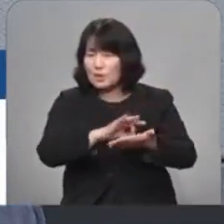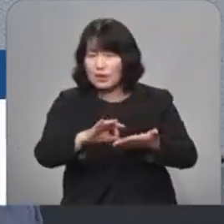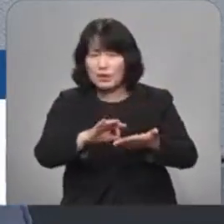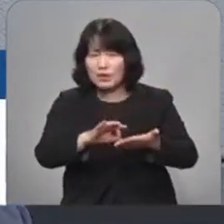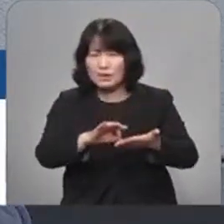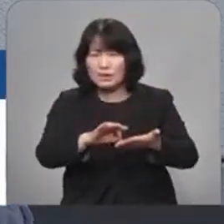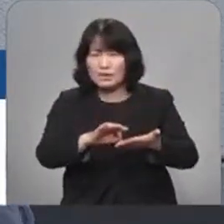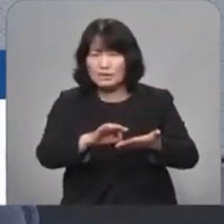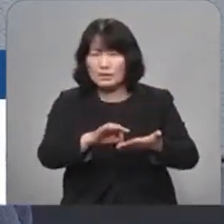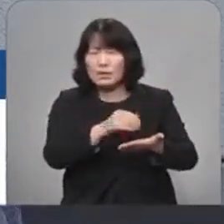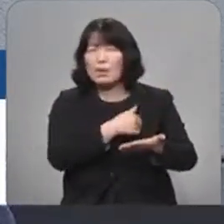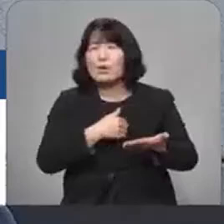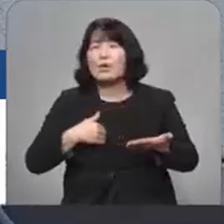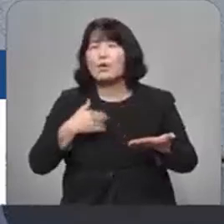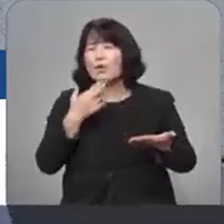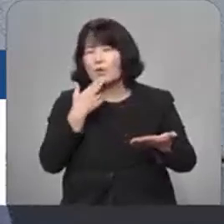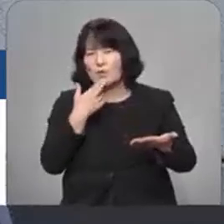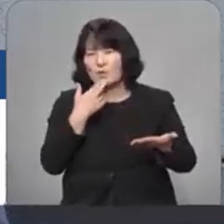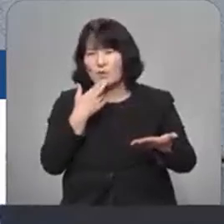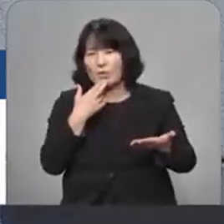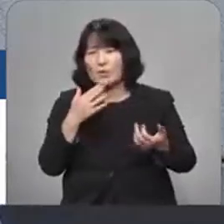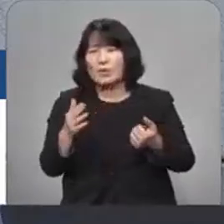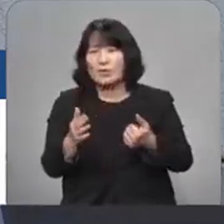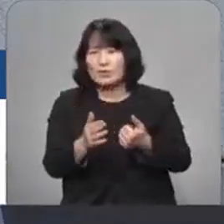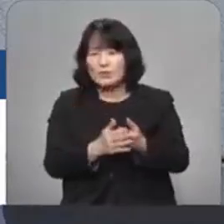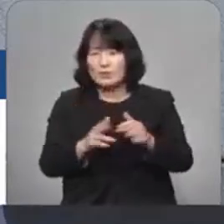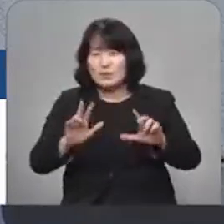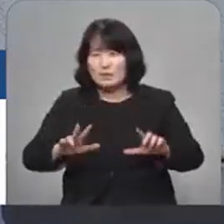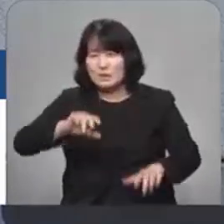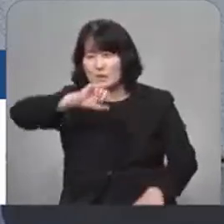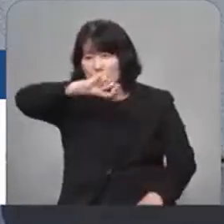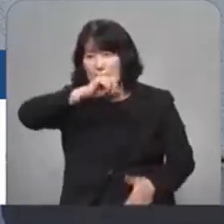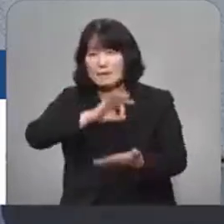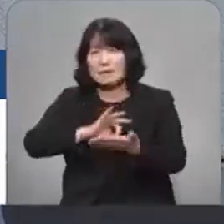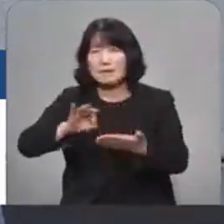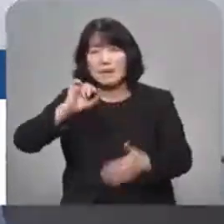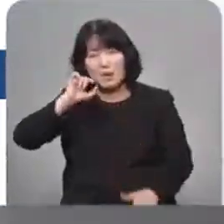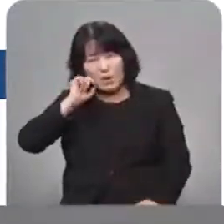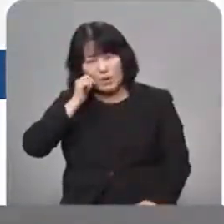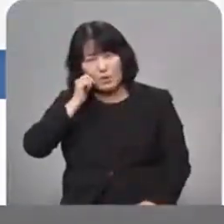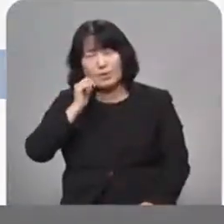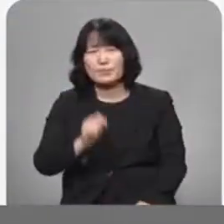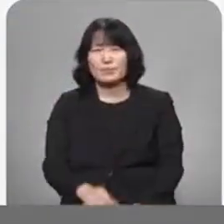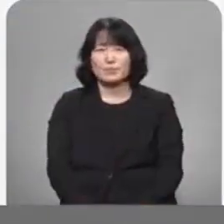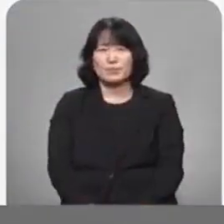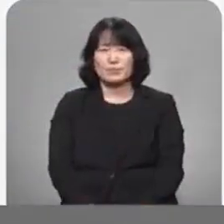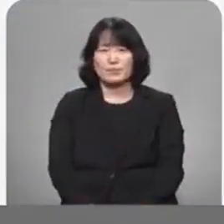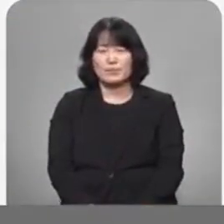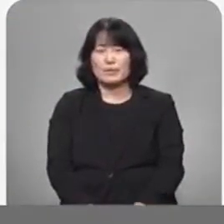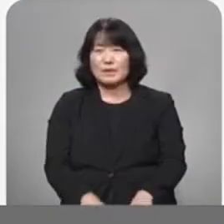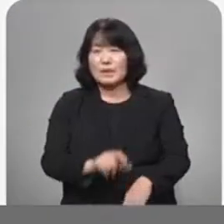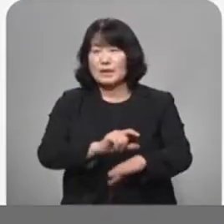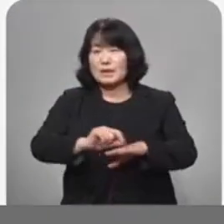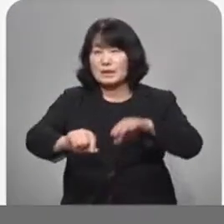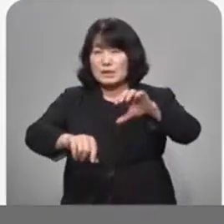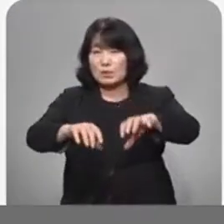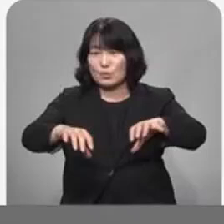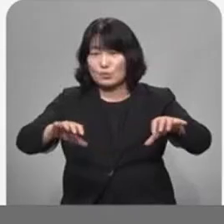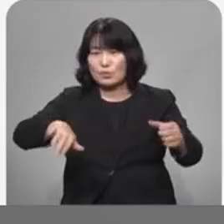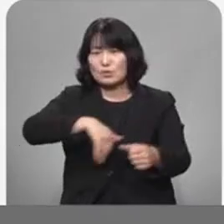통합계정 안정화 기금의 여유 제원이 너무 없어서 그런 부분에 좀 어려움이 있습니다 시군의 상황도